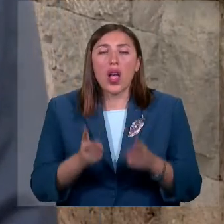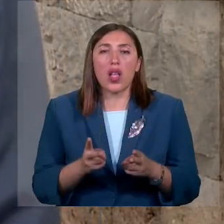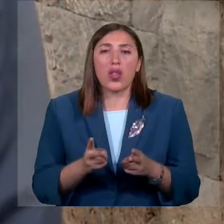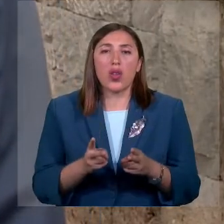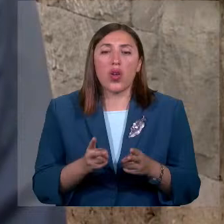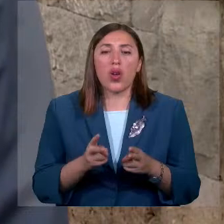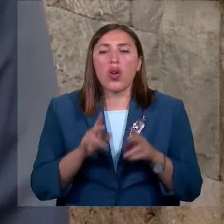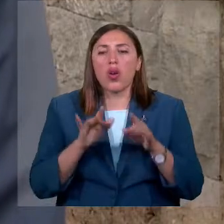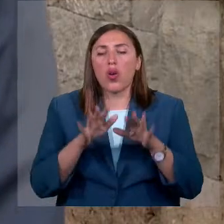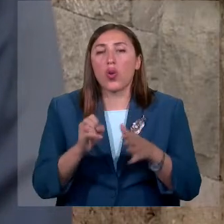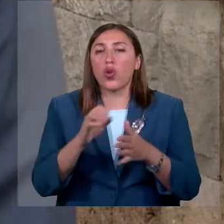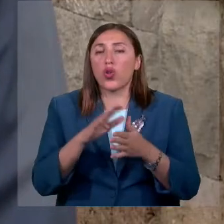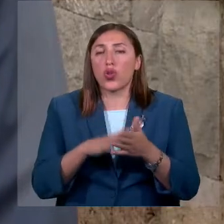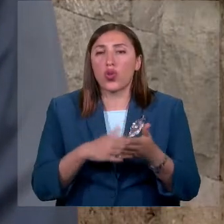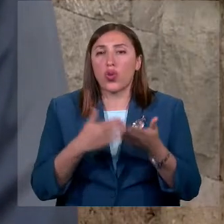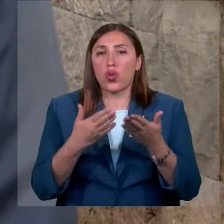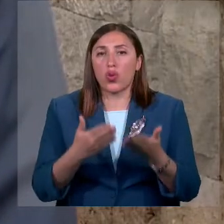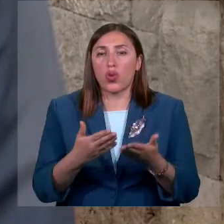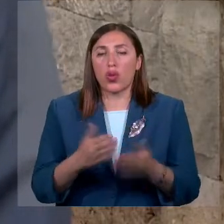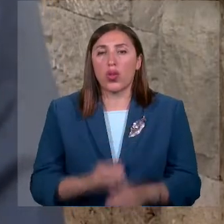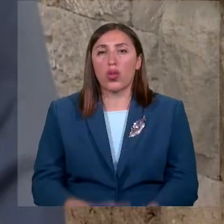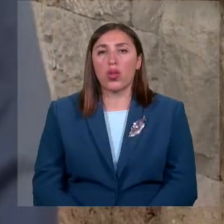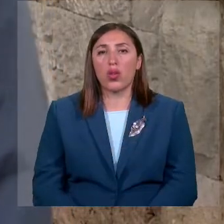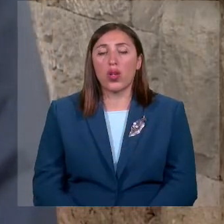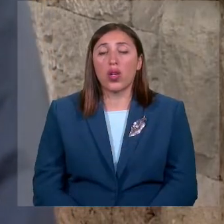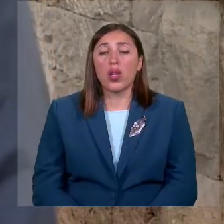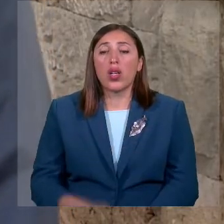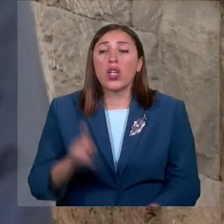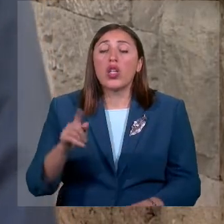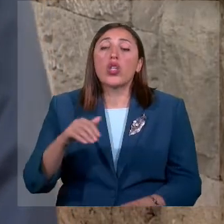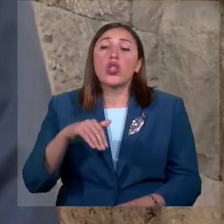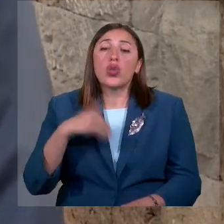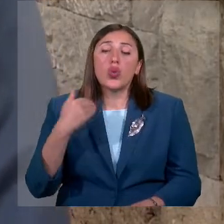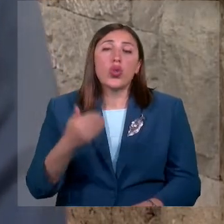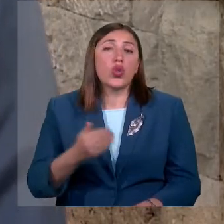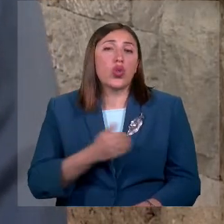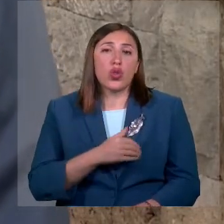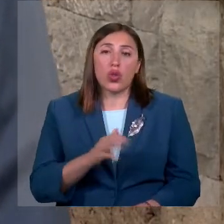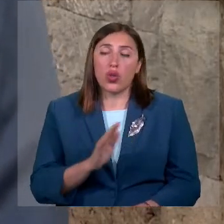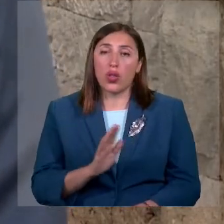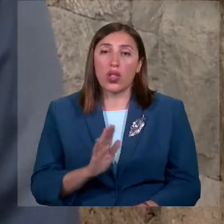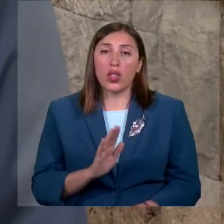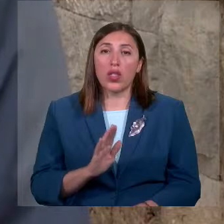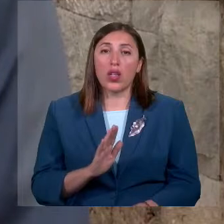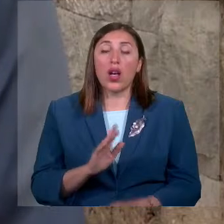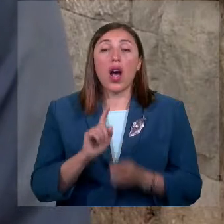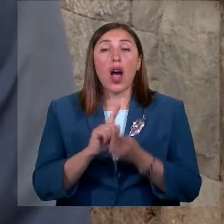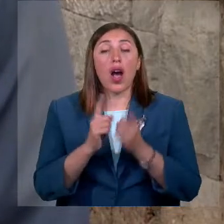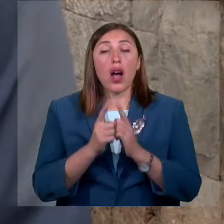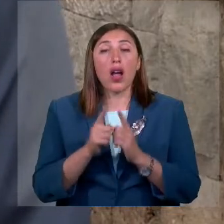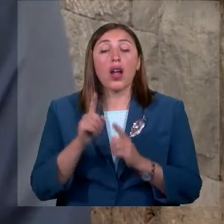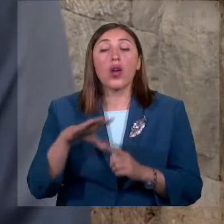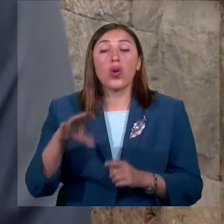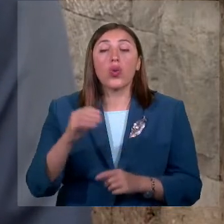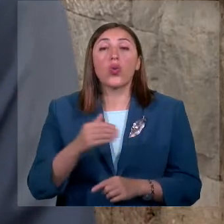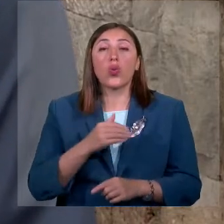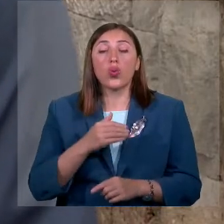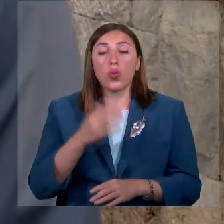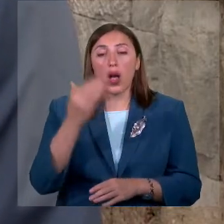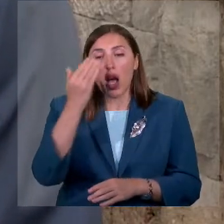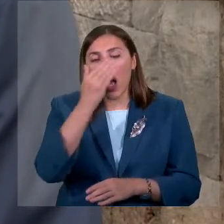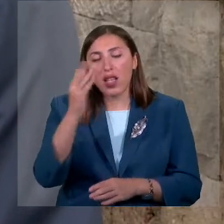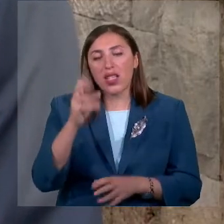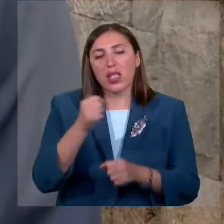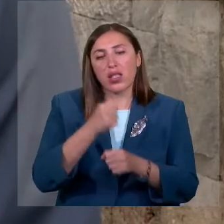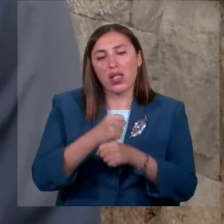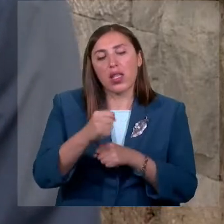են մեծացնում։ Սա պարզ բացատրություն ունի, չեն ուզում, չեն ցանկանում եւ հակառակ ուզում են հասարակությանը պահել